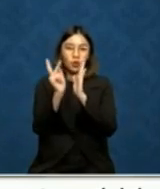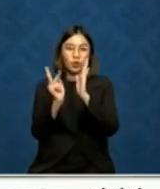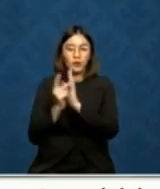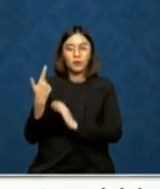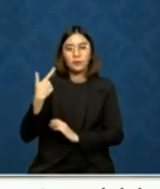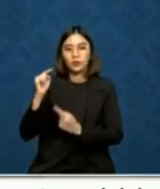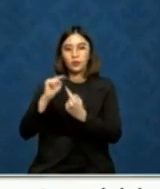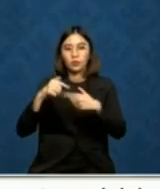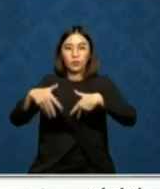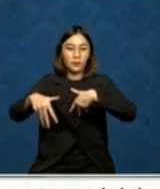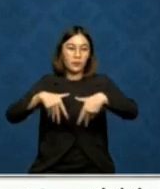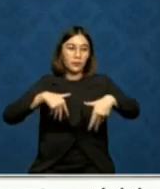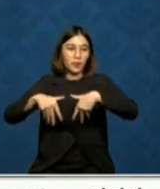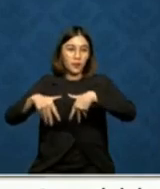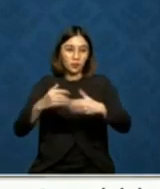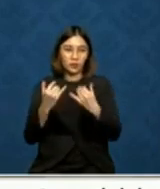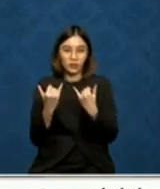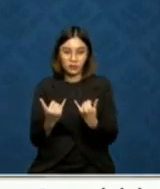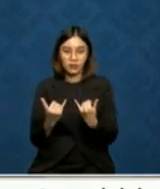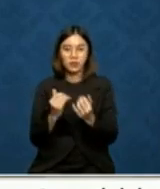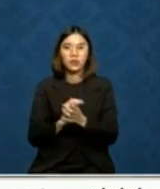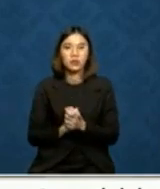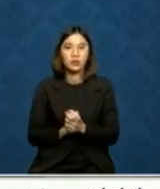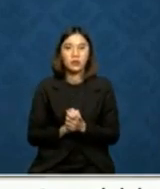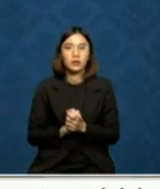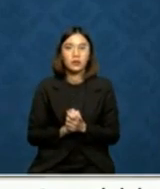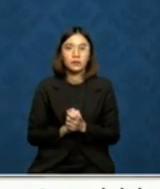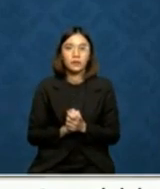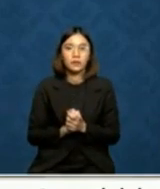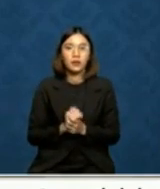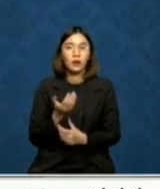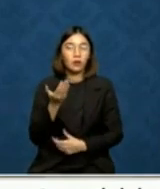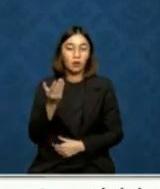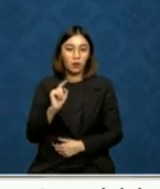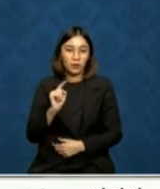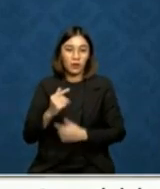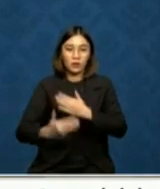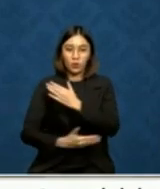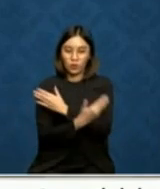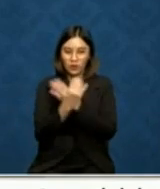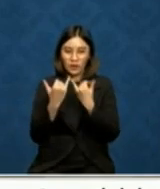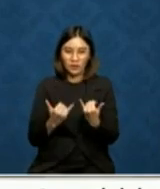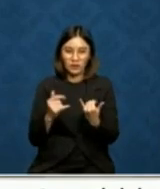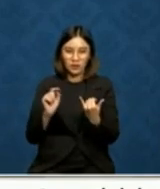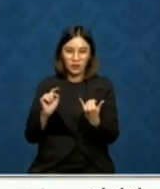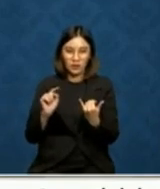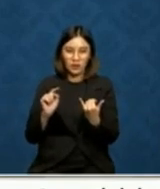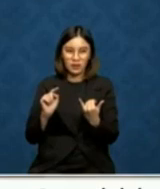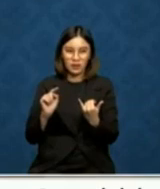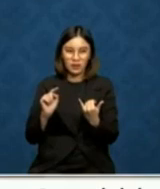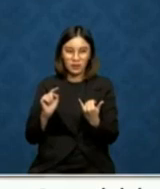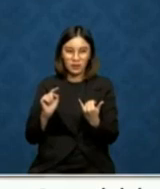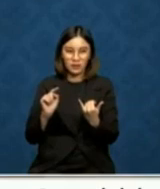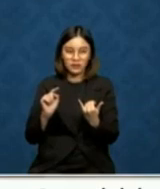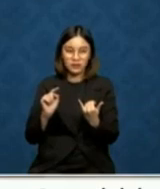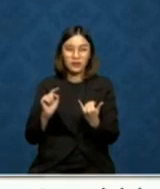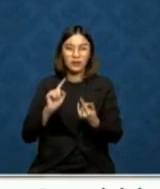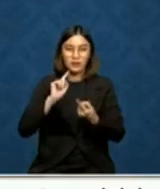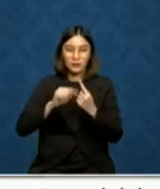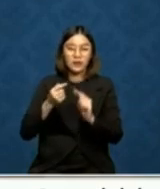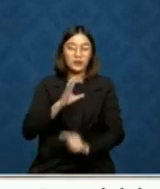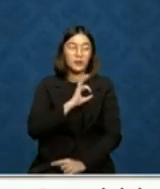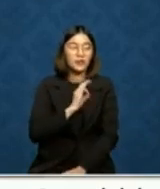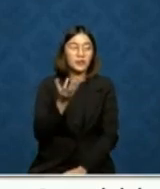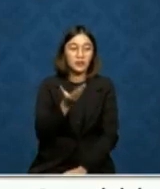ประโยชน์ต่อพี่น้องประชาชนในครั้งนี้และผมขอถือโอกาสนี้ขอให้เพื่อนสมา